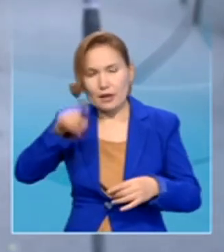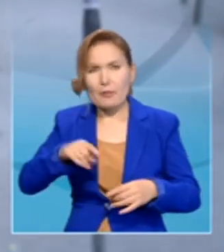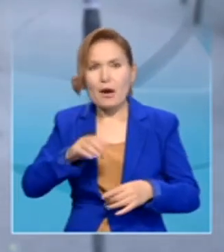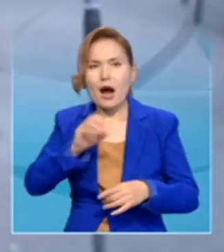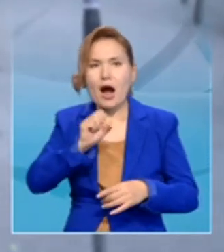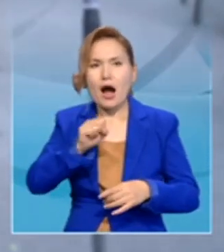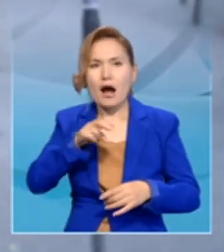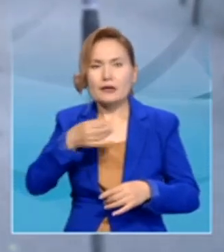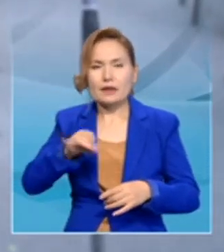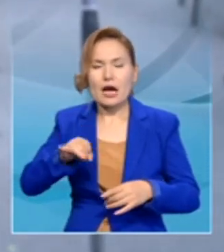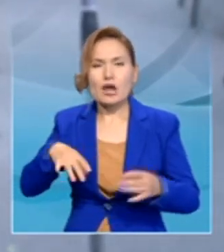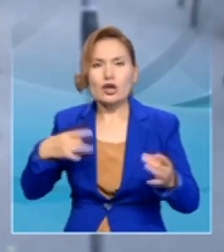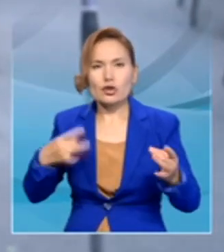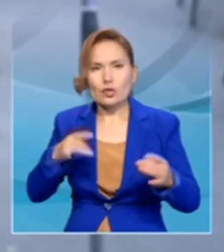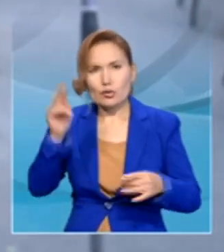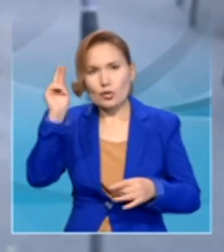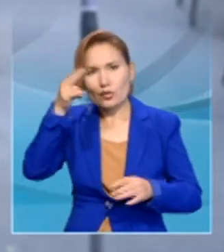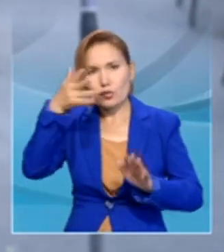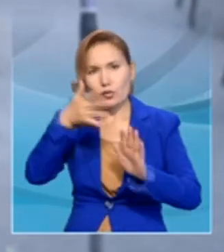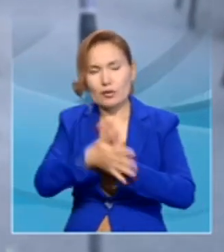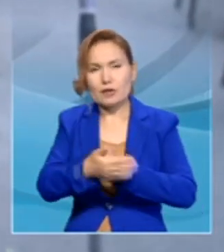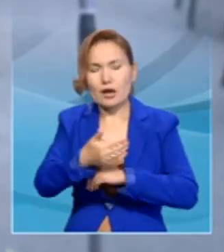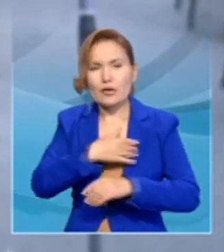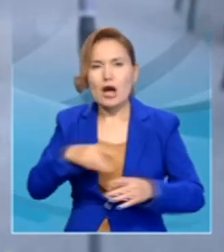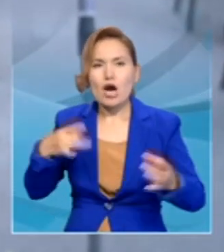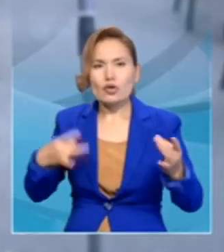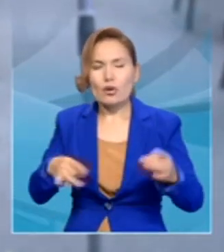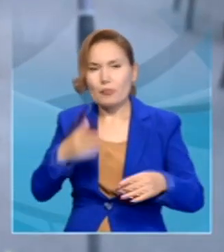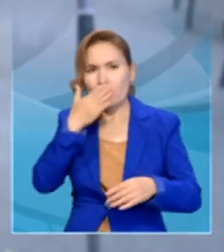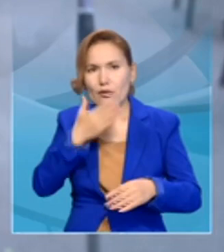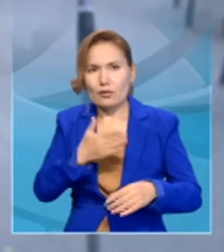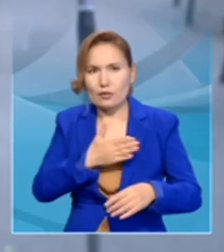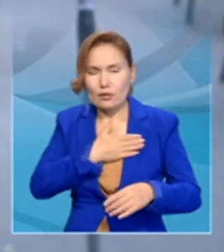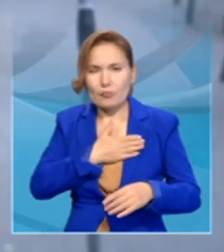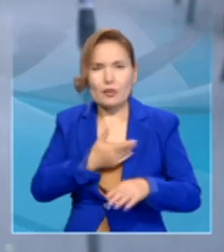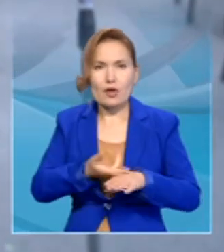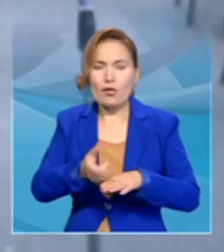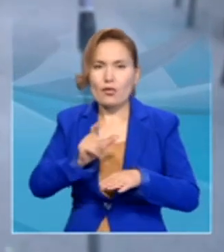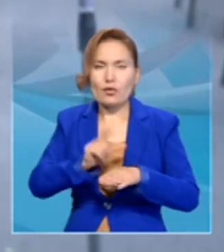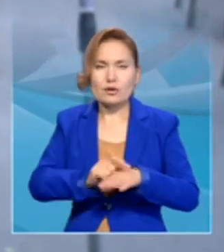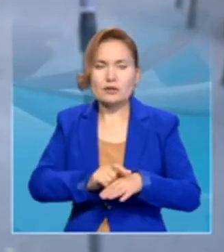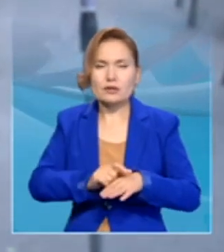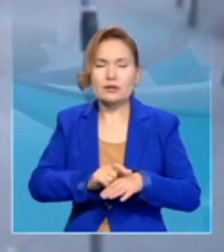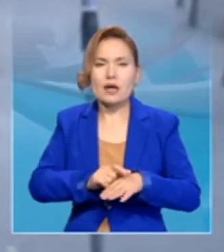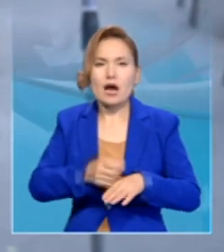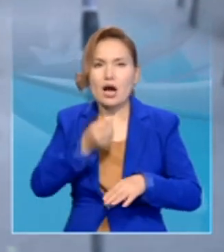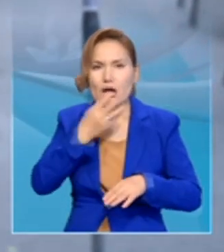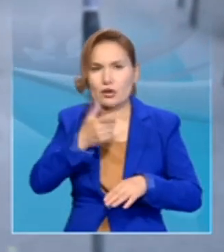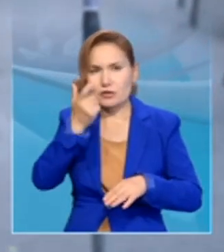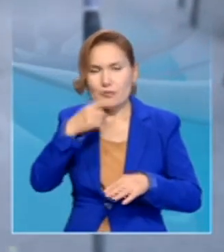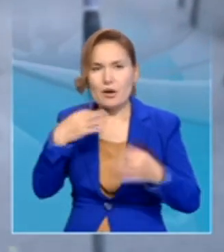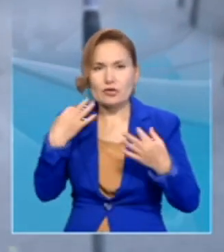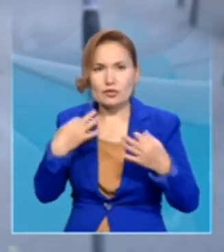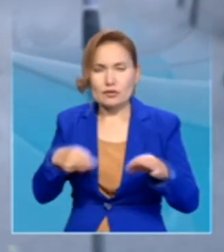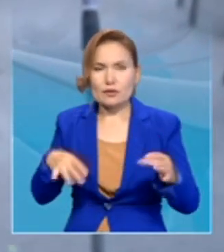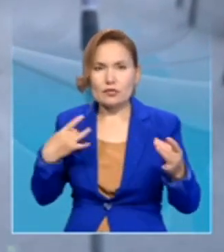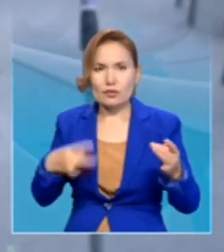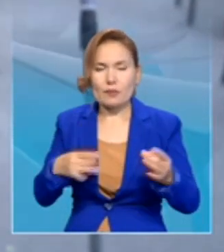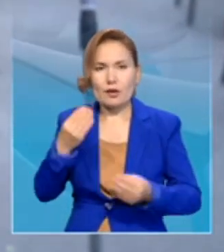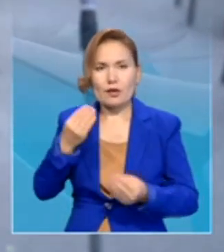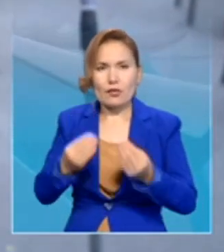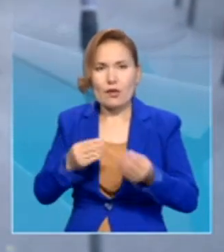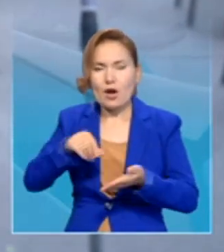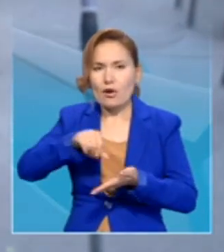боламын. Домбыраны шерткенде мен өзімді өте еркін сезінемін. Мысалы көңіл күйім жоқ кезде домбыра шерсем, бірақ көңіл күйім